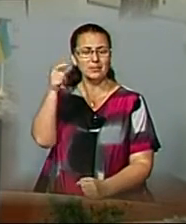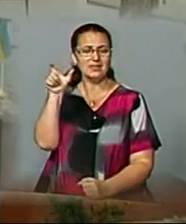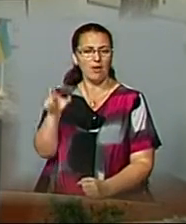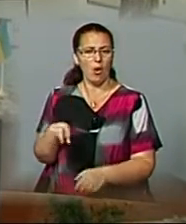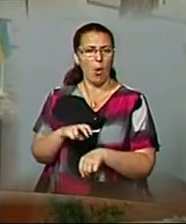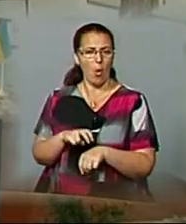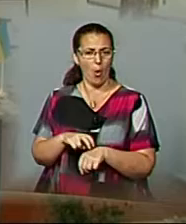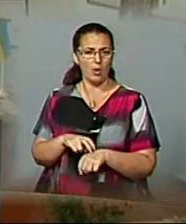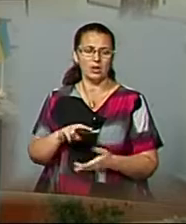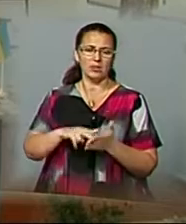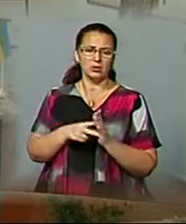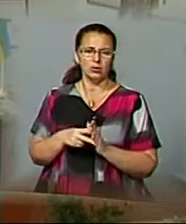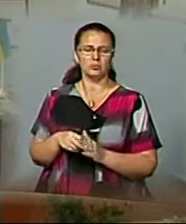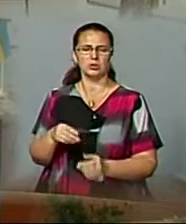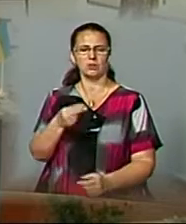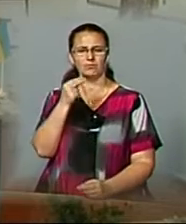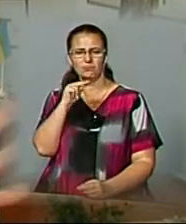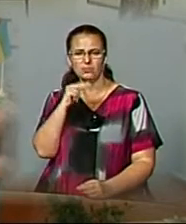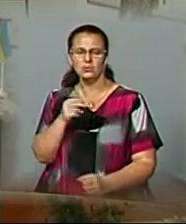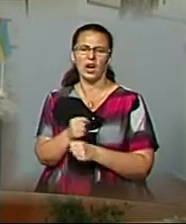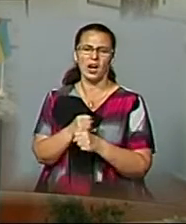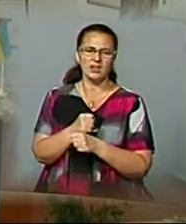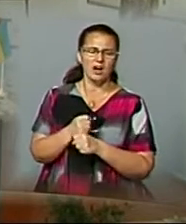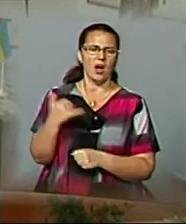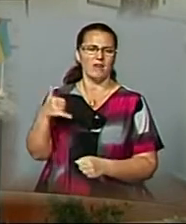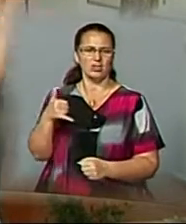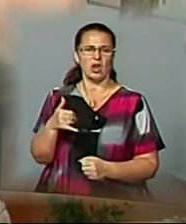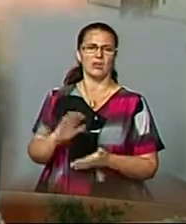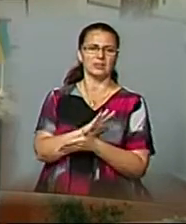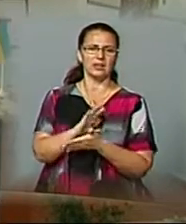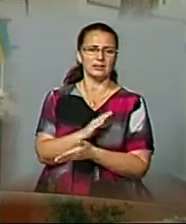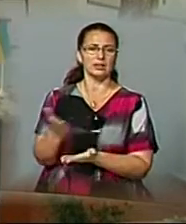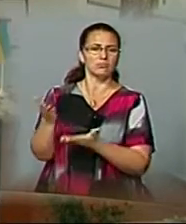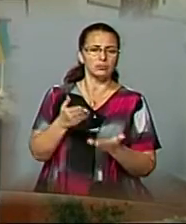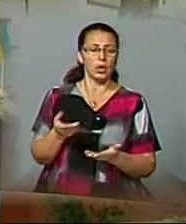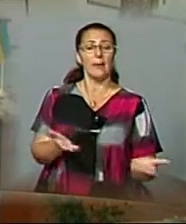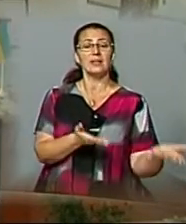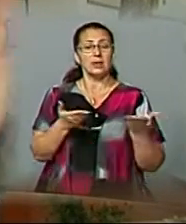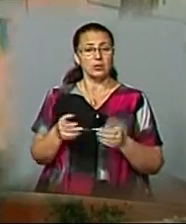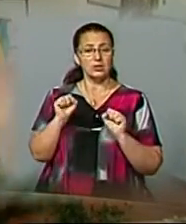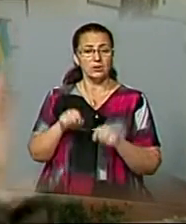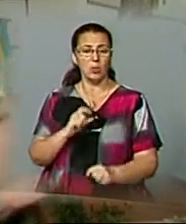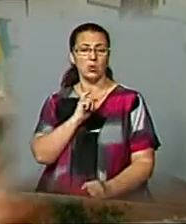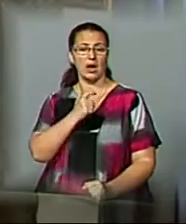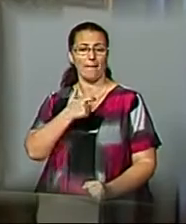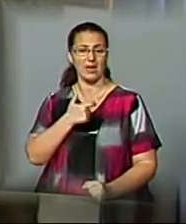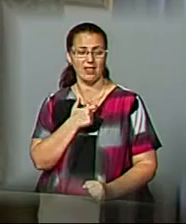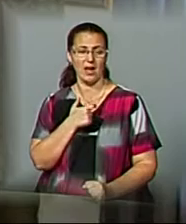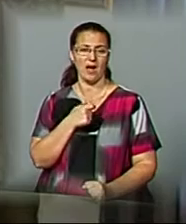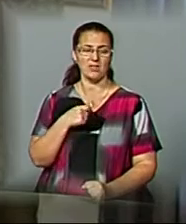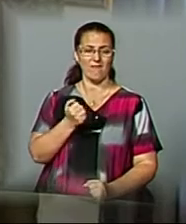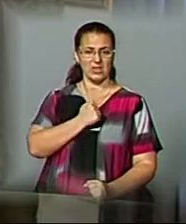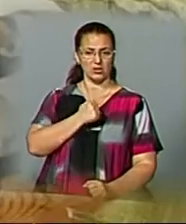і каву, і газети, журнали, щоб, скажімо, міг прийти, бо всякі є хлопці, щоб ми запросили чи капелана, чи запросили, скажімо, військового психолога. За